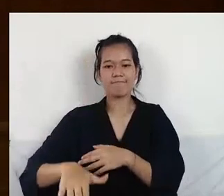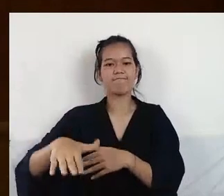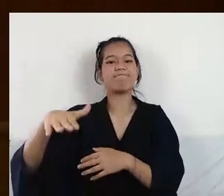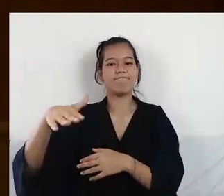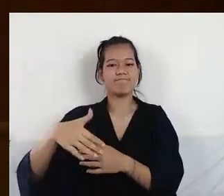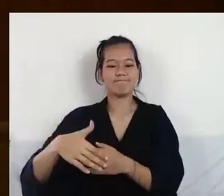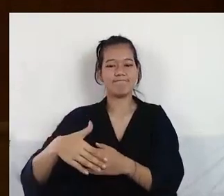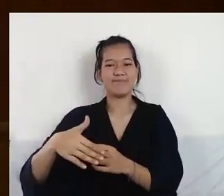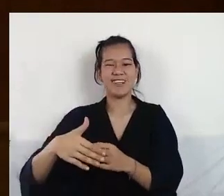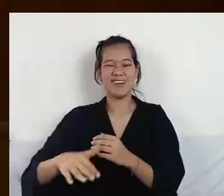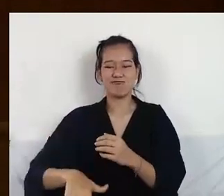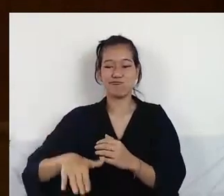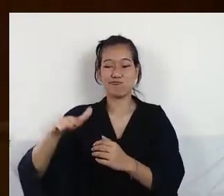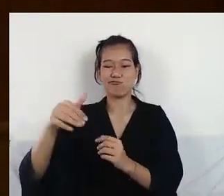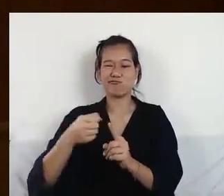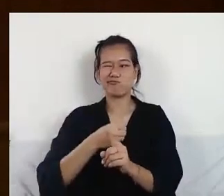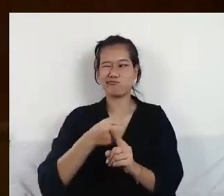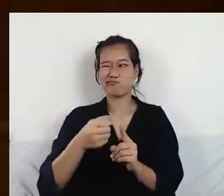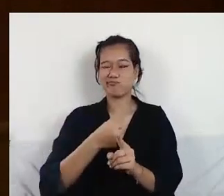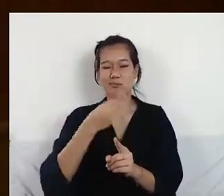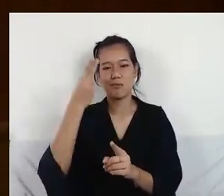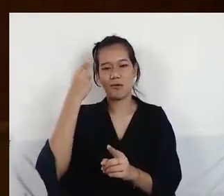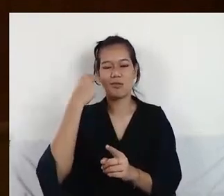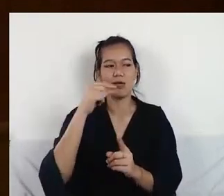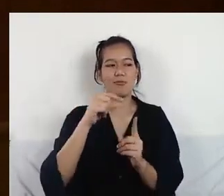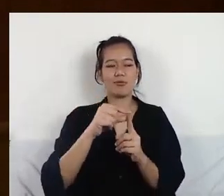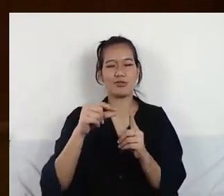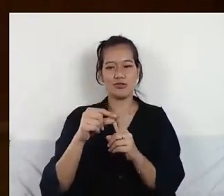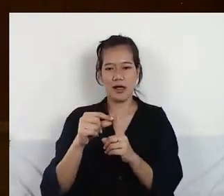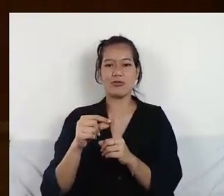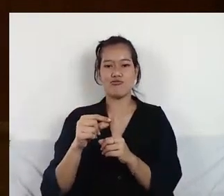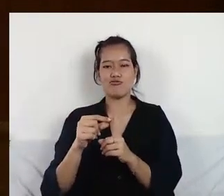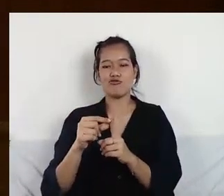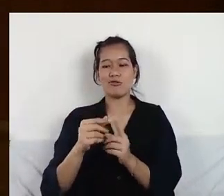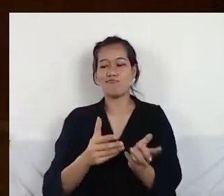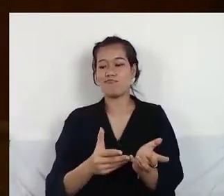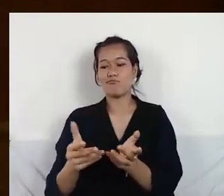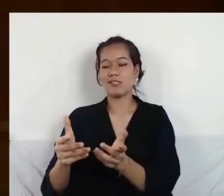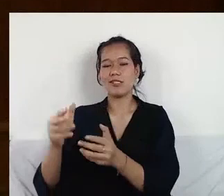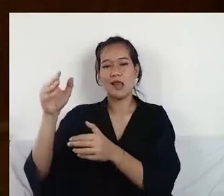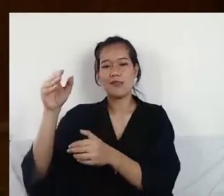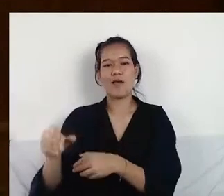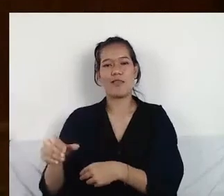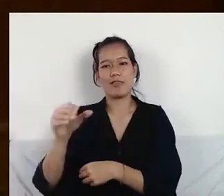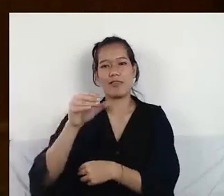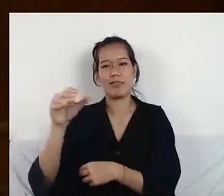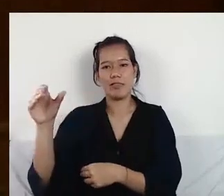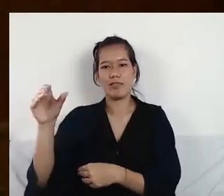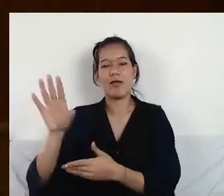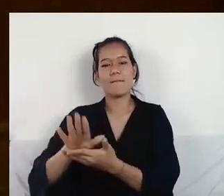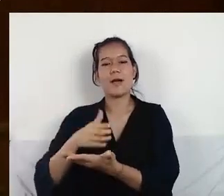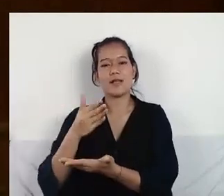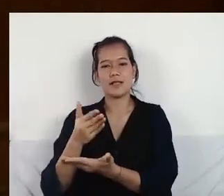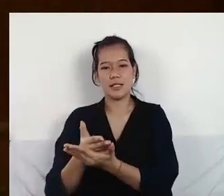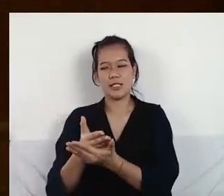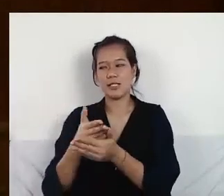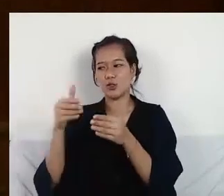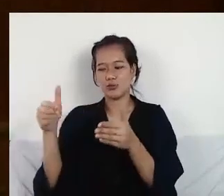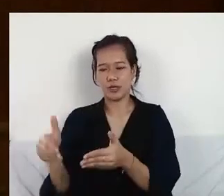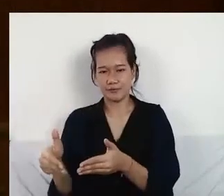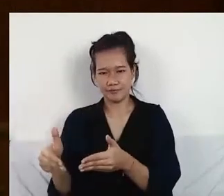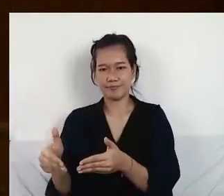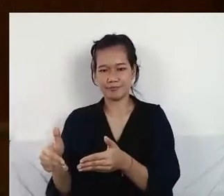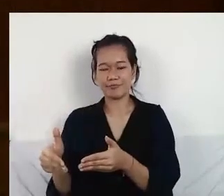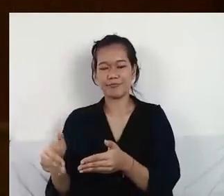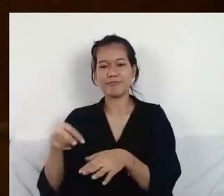yang menderita sengsara di bawah pemerintahan Pontius Pilatus, disalibkan, mati, dan